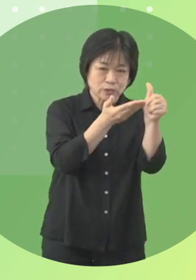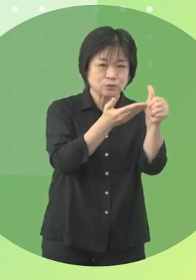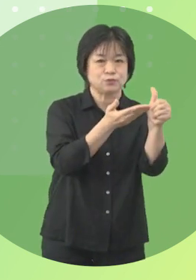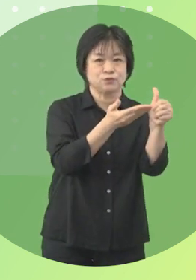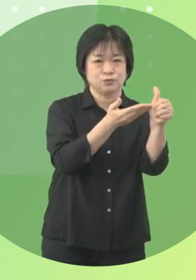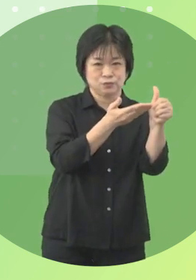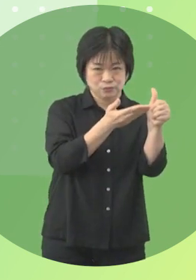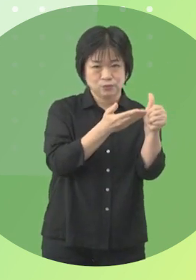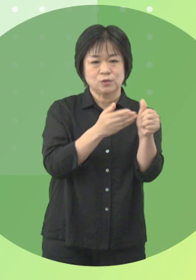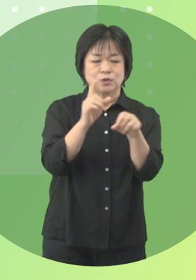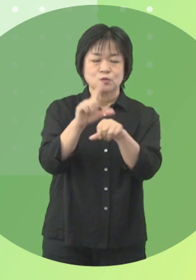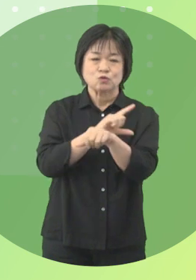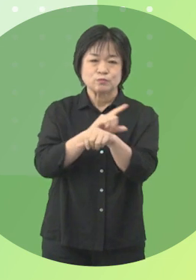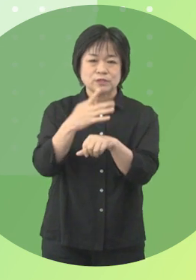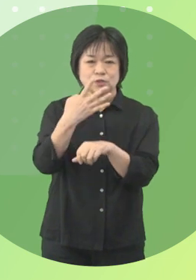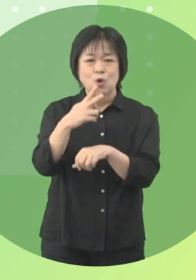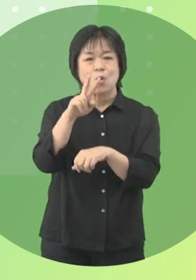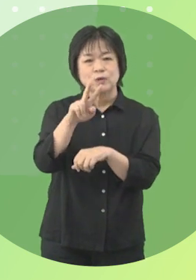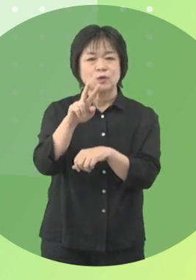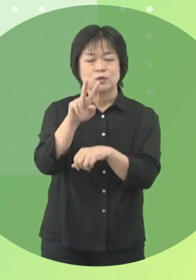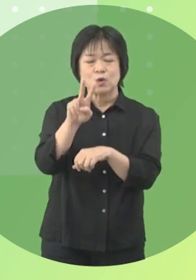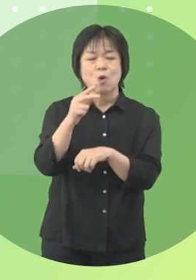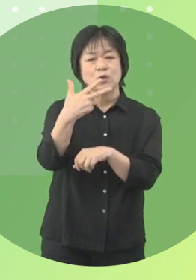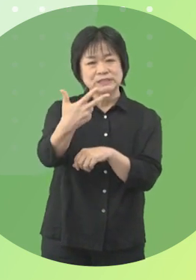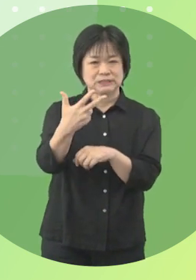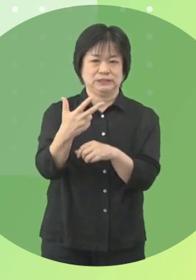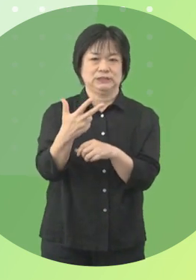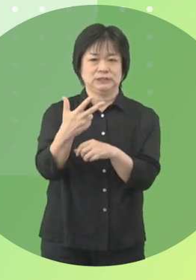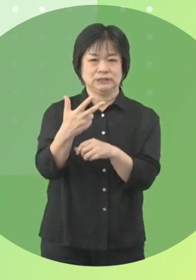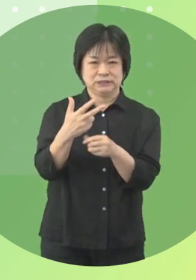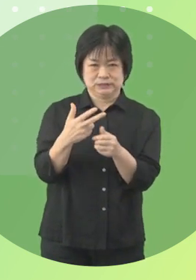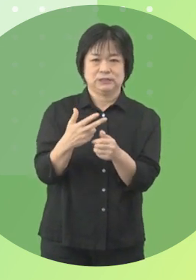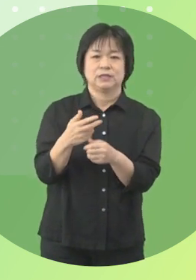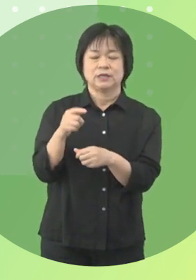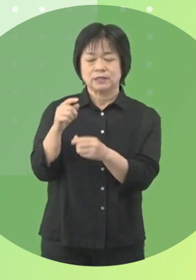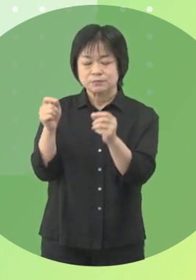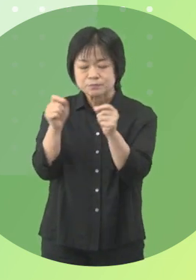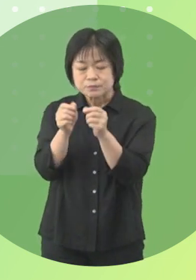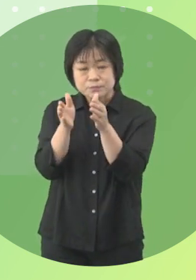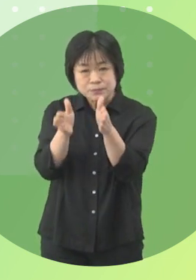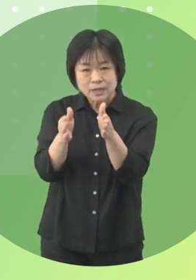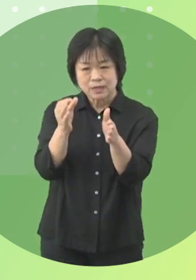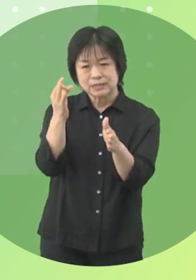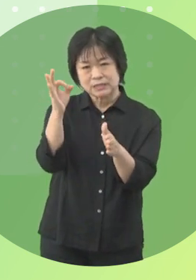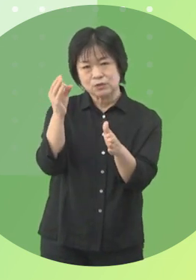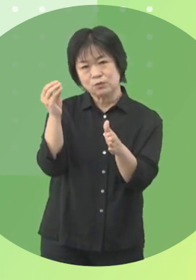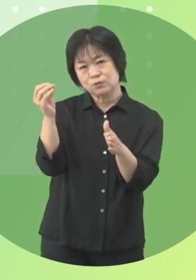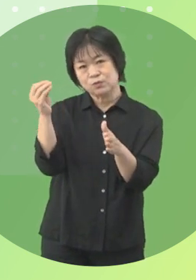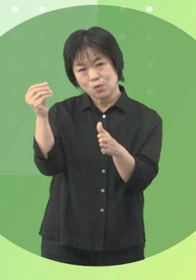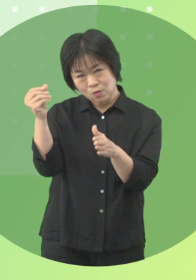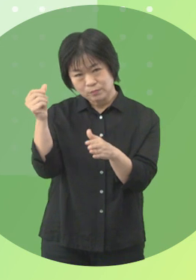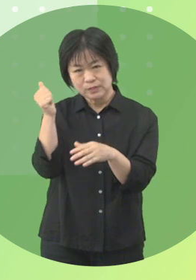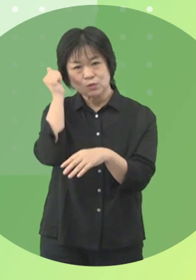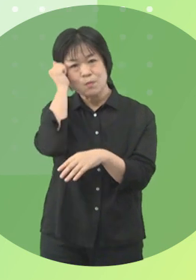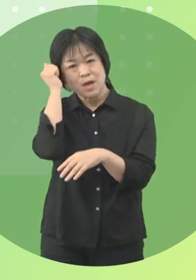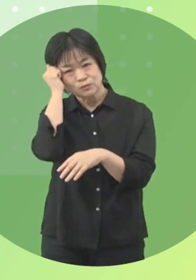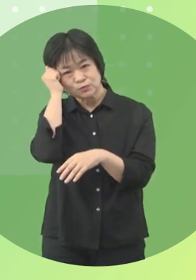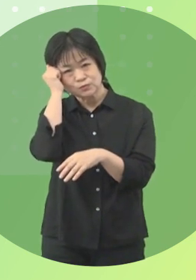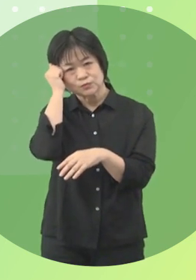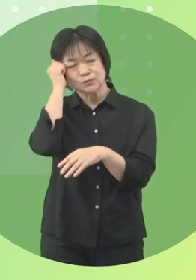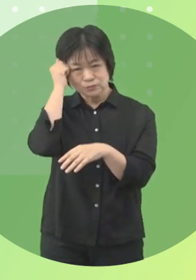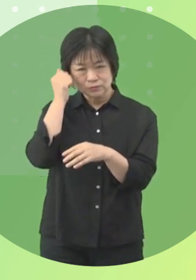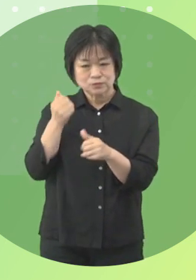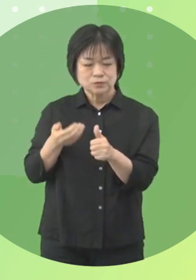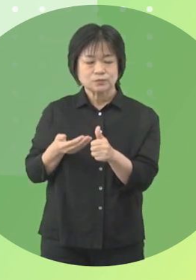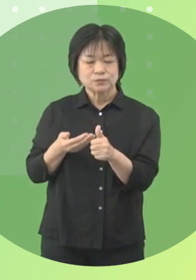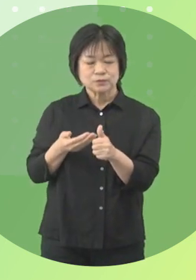め、特別養子縁組里親、短期間や週末だけお泊まりする里親など、迎え入